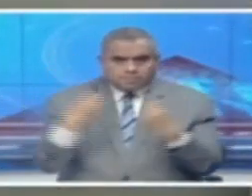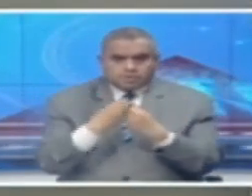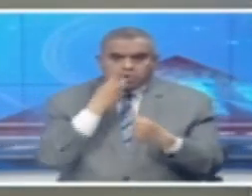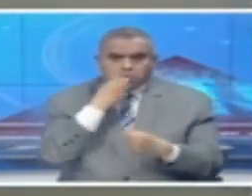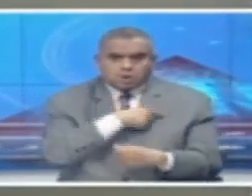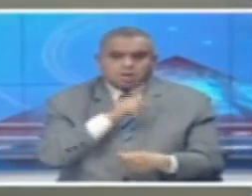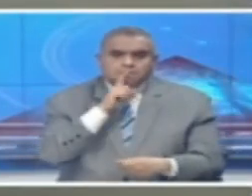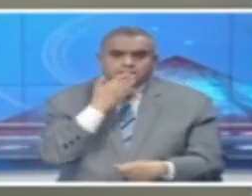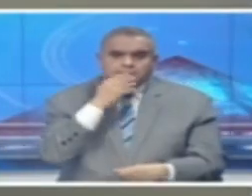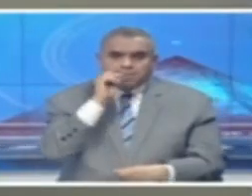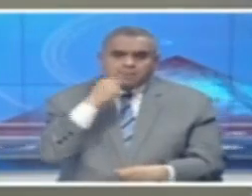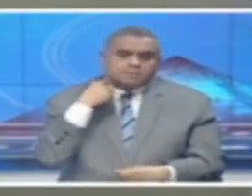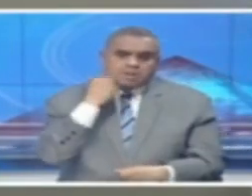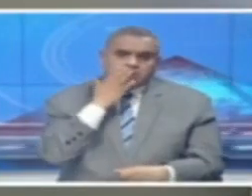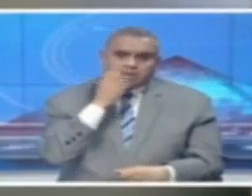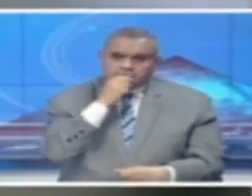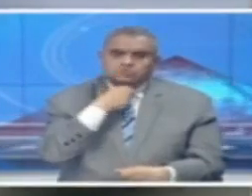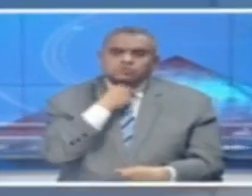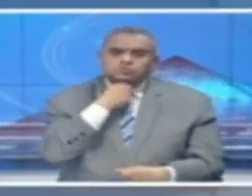الصبور، التلفزيون المصري.